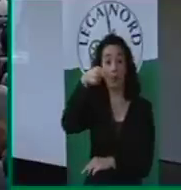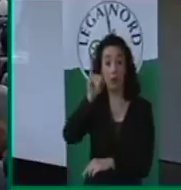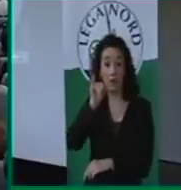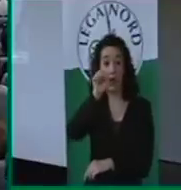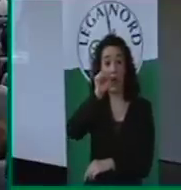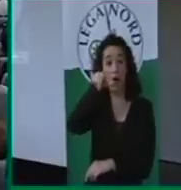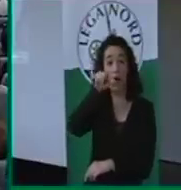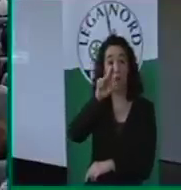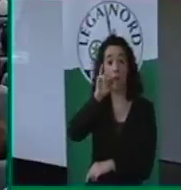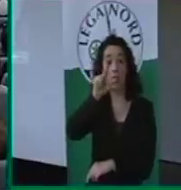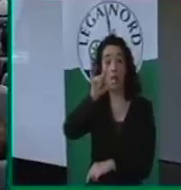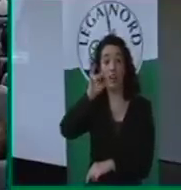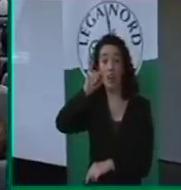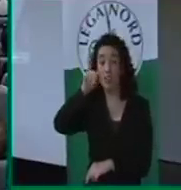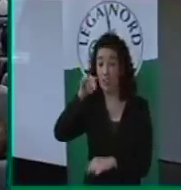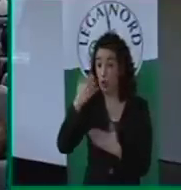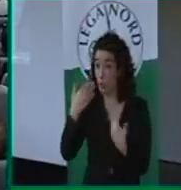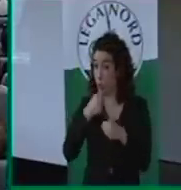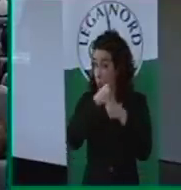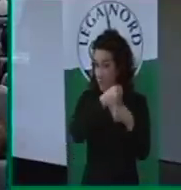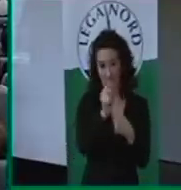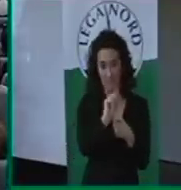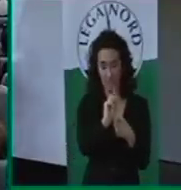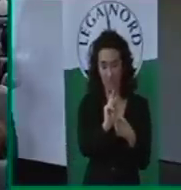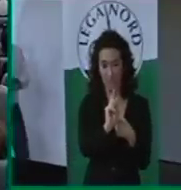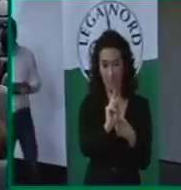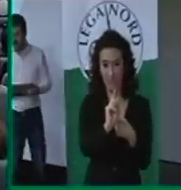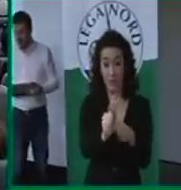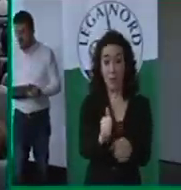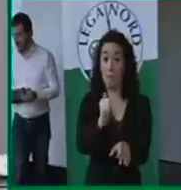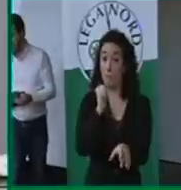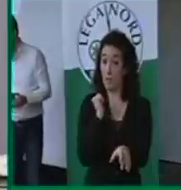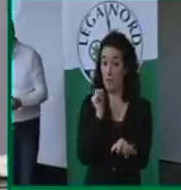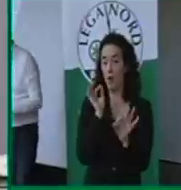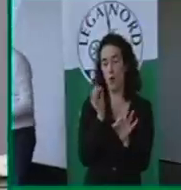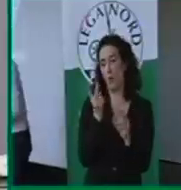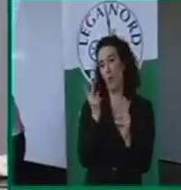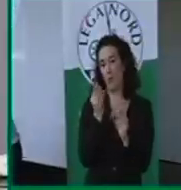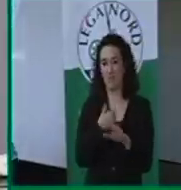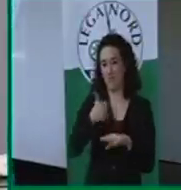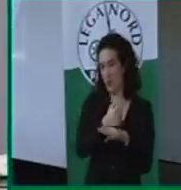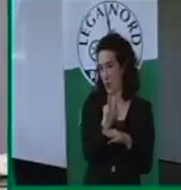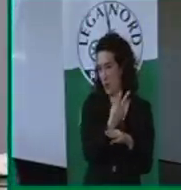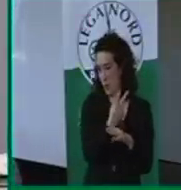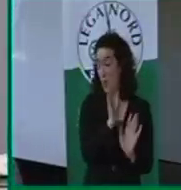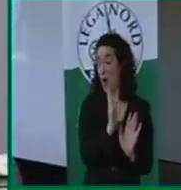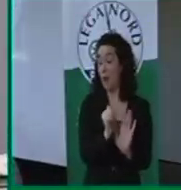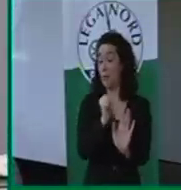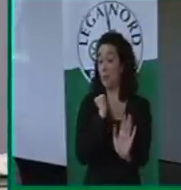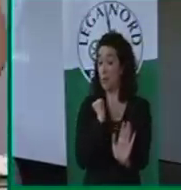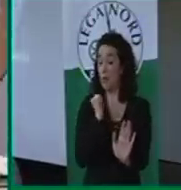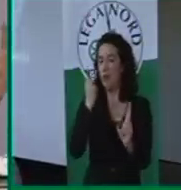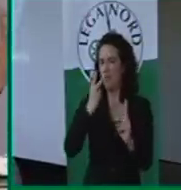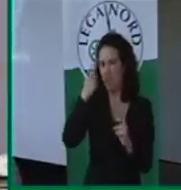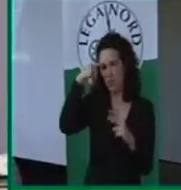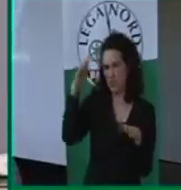parlare loro che sono proprio i testimoni all' assoluti del nostro basta Eurotour direi che poiché l'euro doveva essere